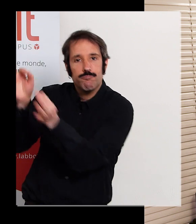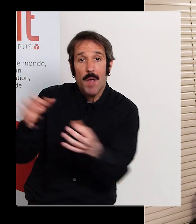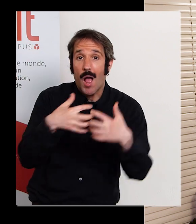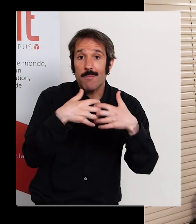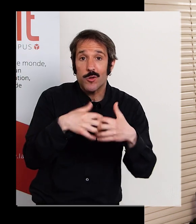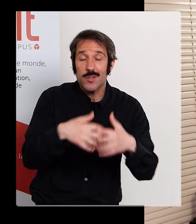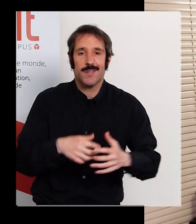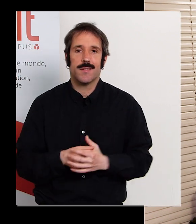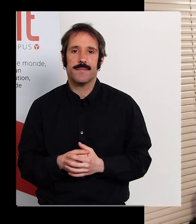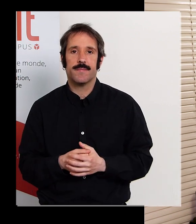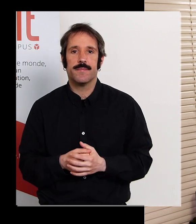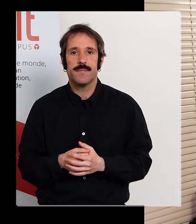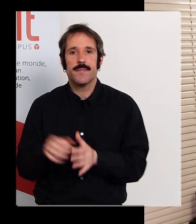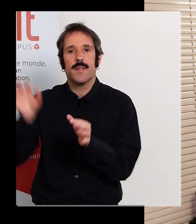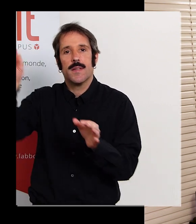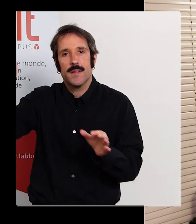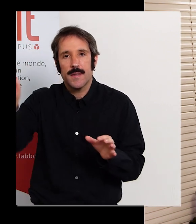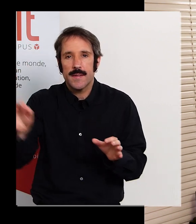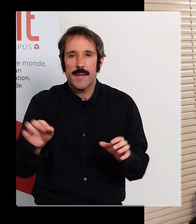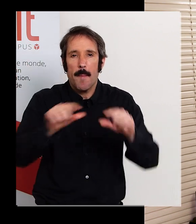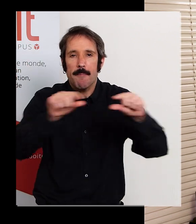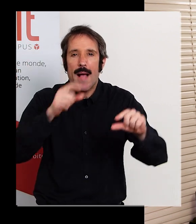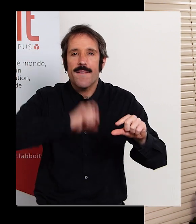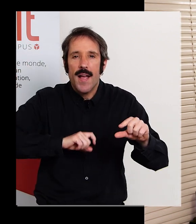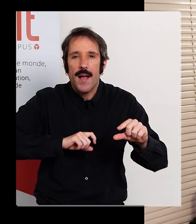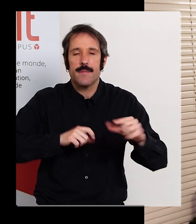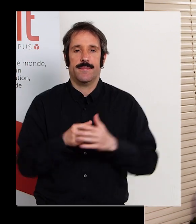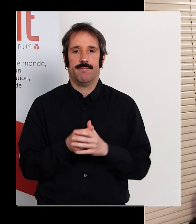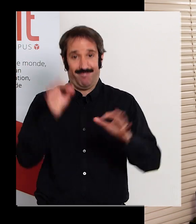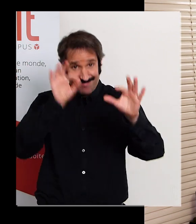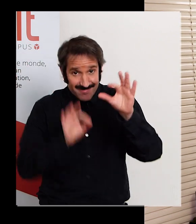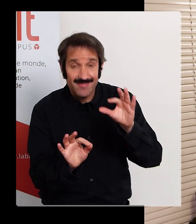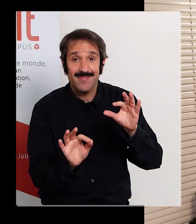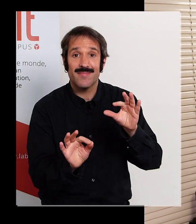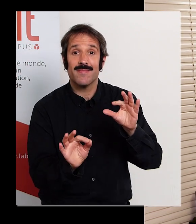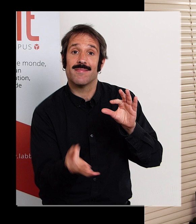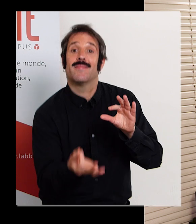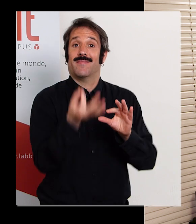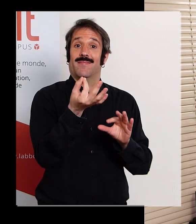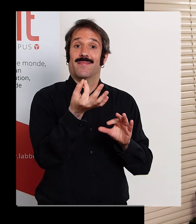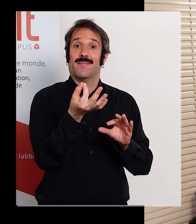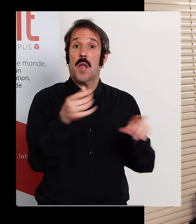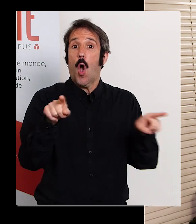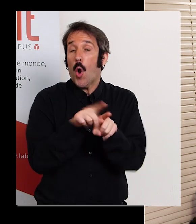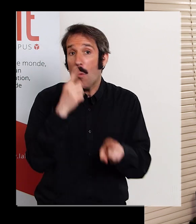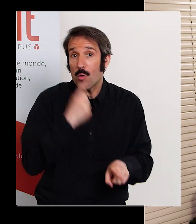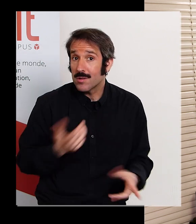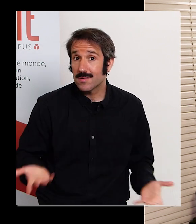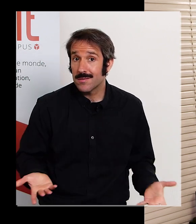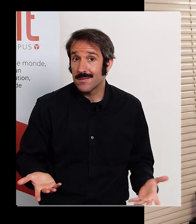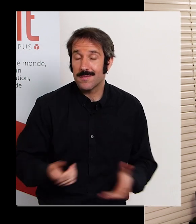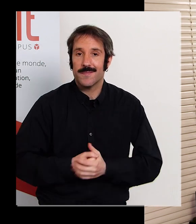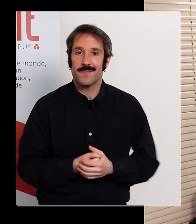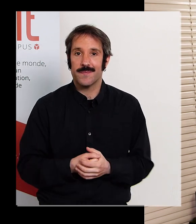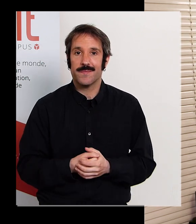l'emmener sur la machine, ensuite l'emmener jusqu'à la barre de fer, l'emmener en dessous, puis remonter, comme pour le